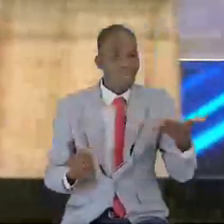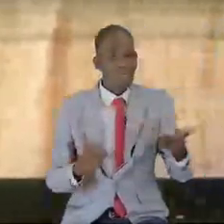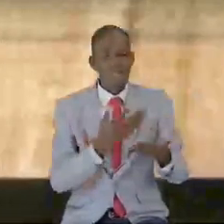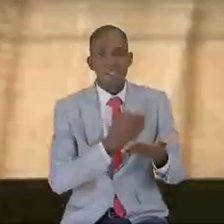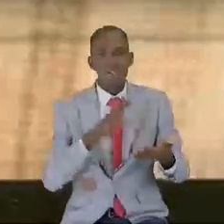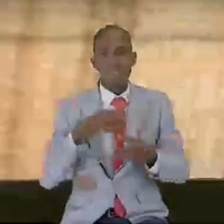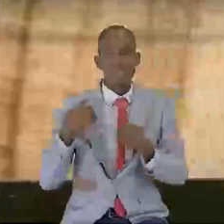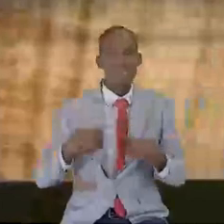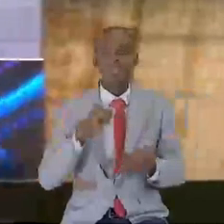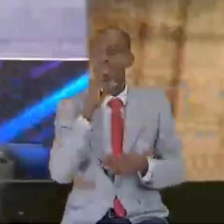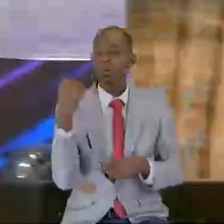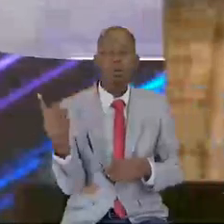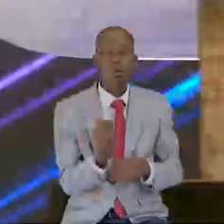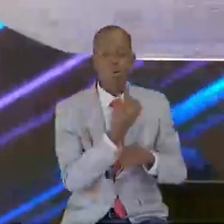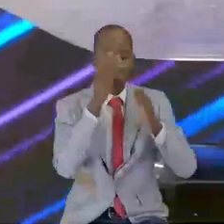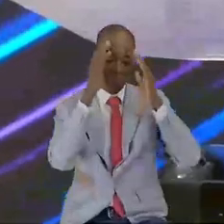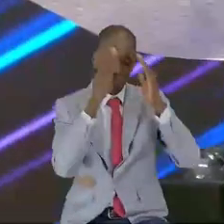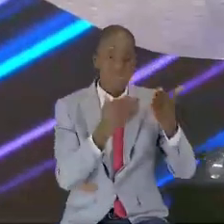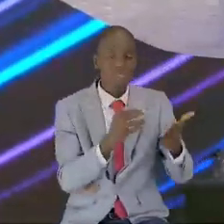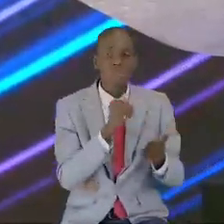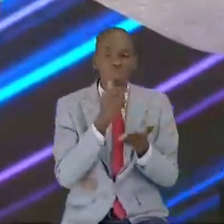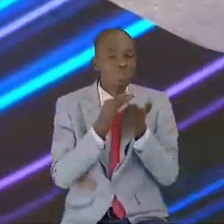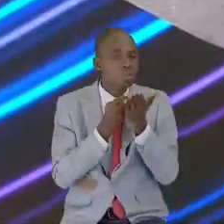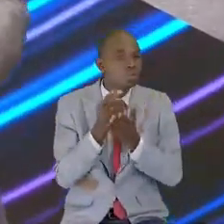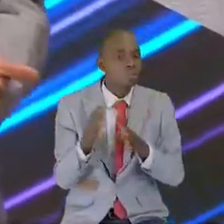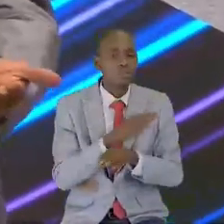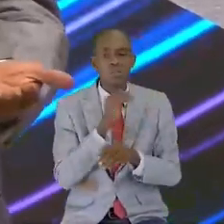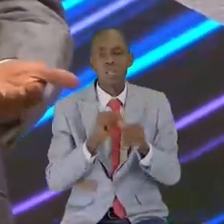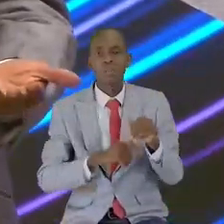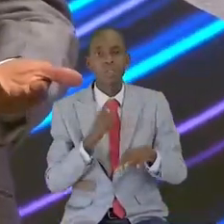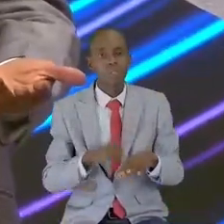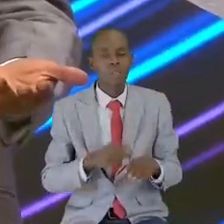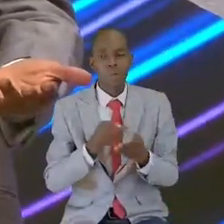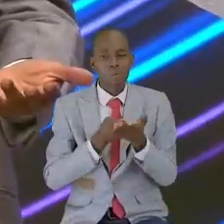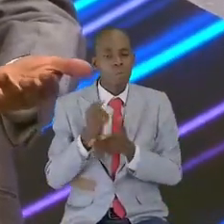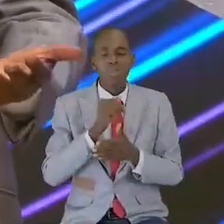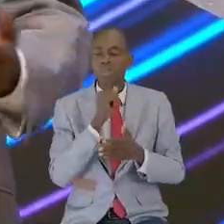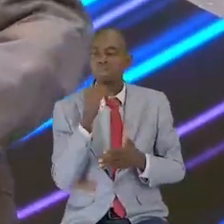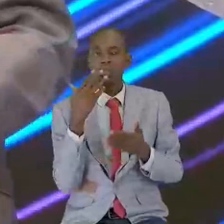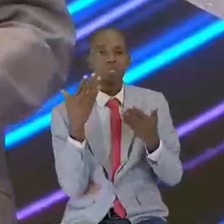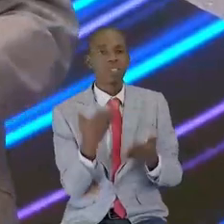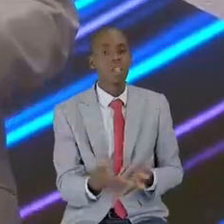cœur n'est pas dedans, la sincérité n'est pas dedans, l'honnêteté n'est pas là,